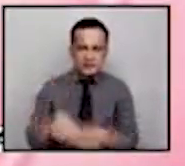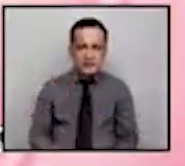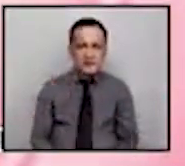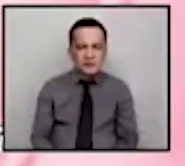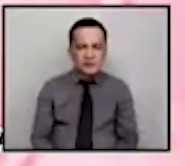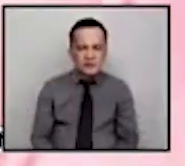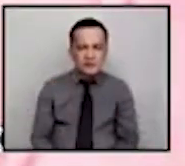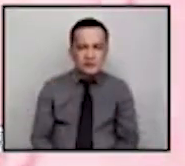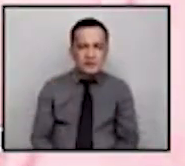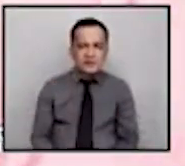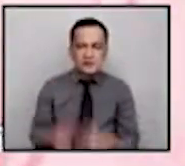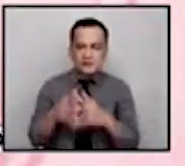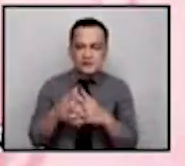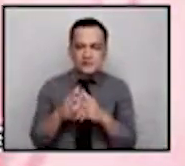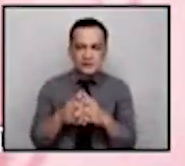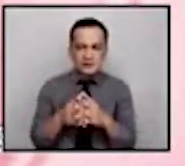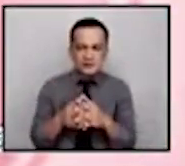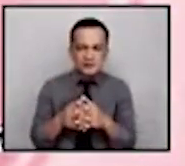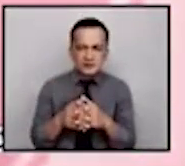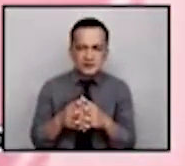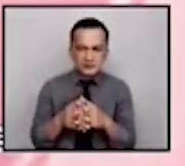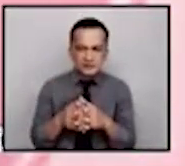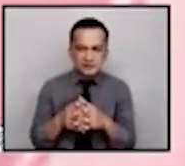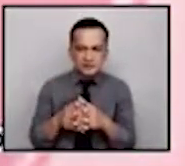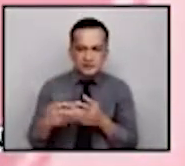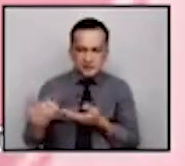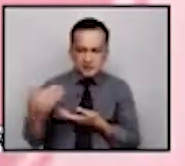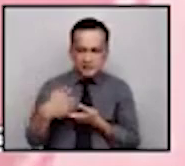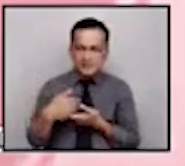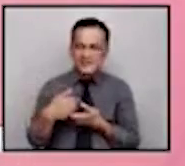kaya? Tignan natin. Doon hindi siya babalik. Pero